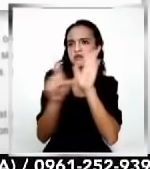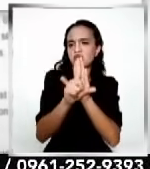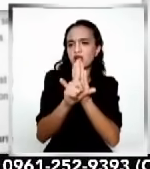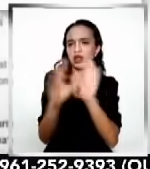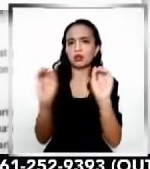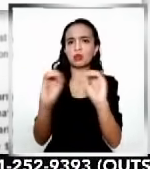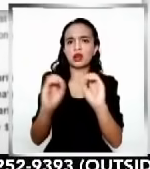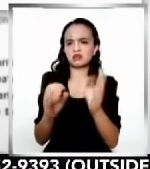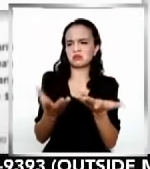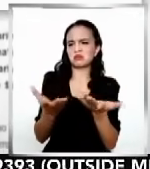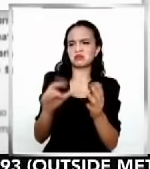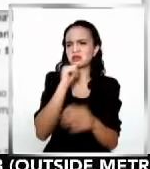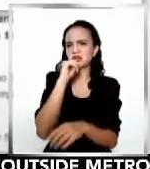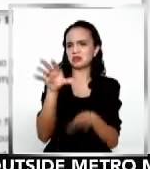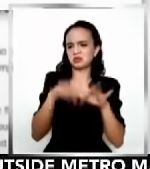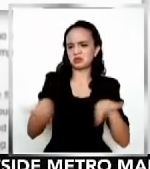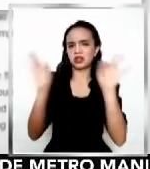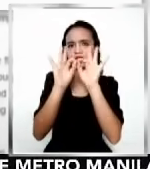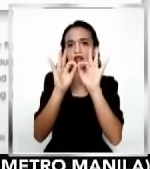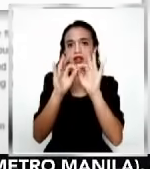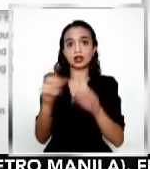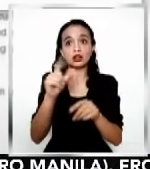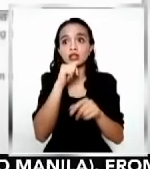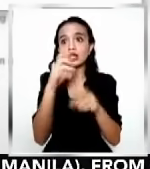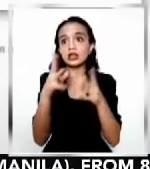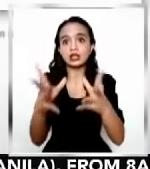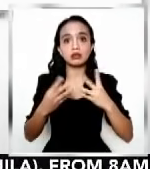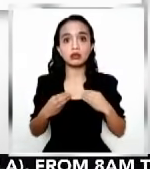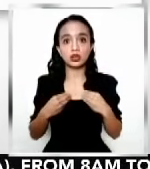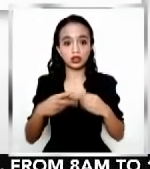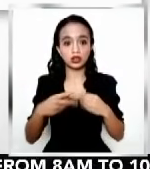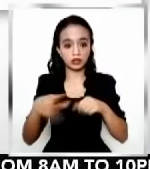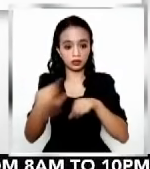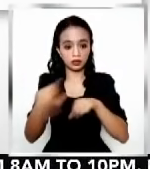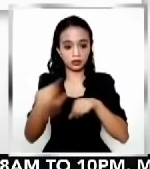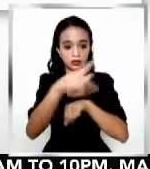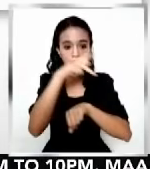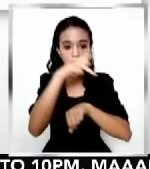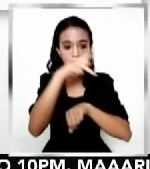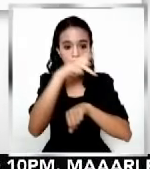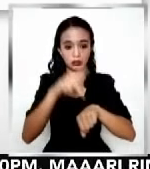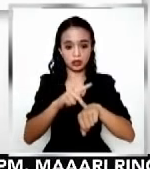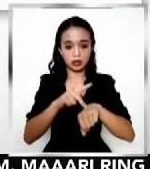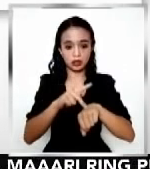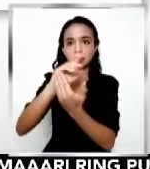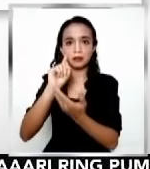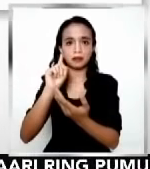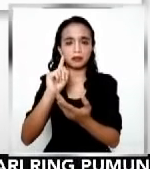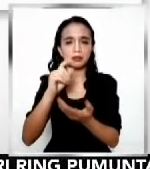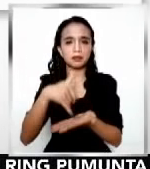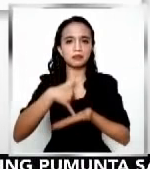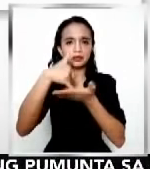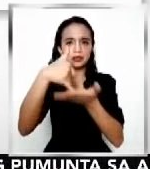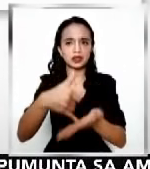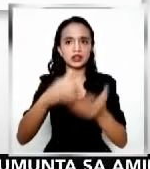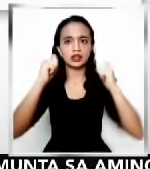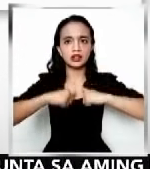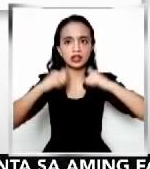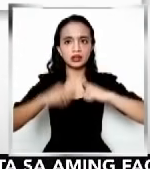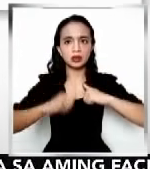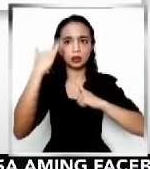ng Pilipinas na gamitin ang anilay illegal na arbitration award ng Pilipinas para pigilan ang karapatan ng mga Chinese